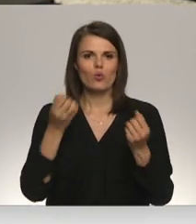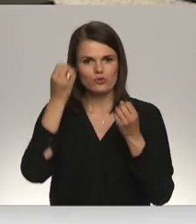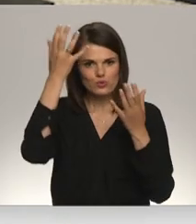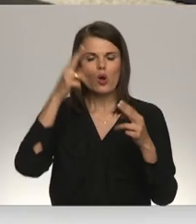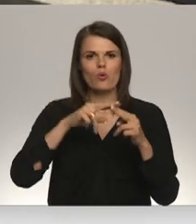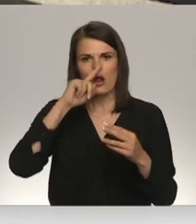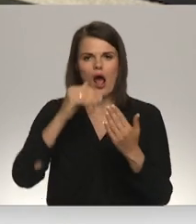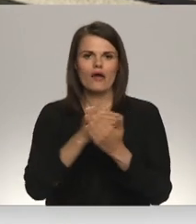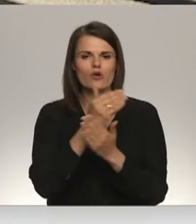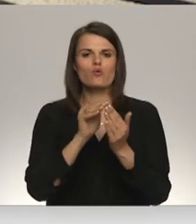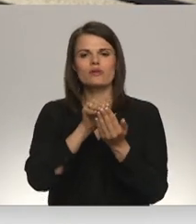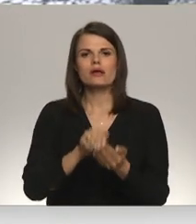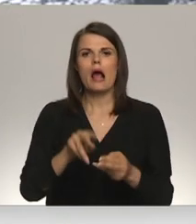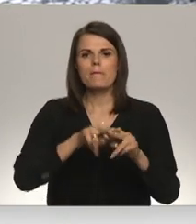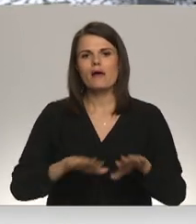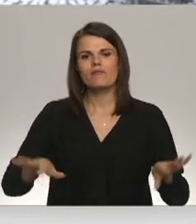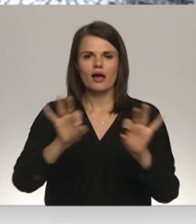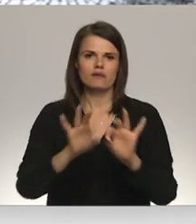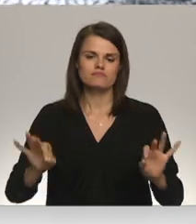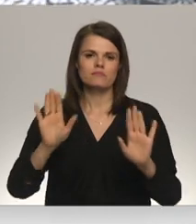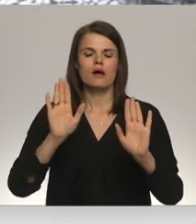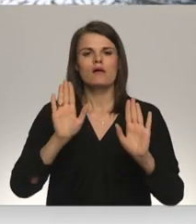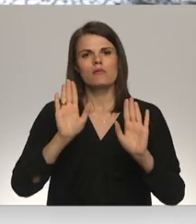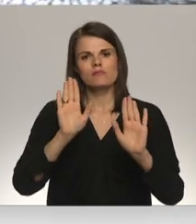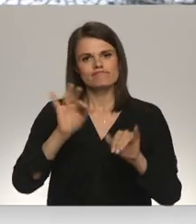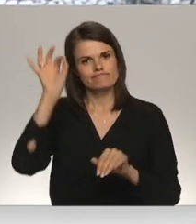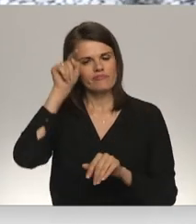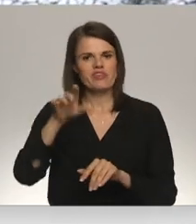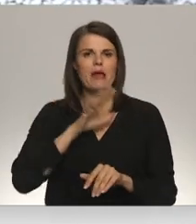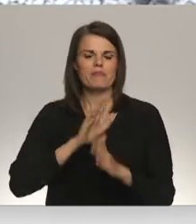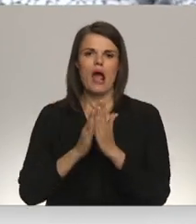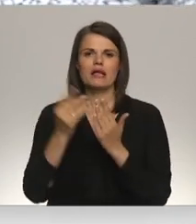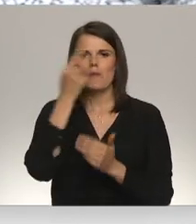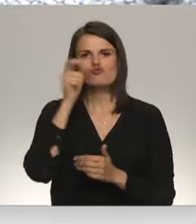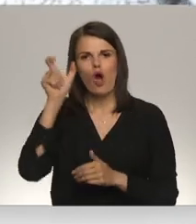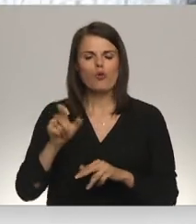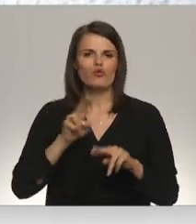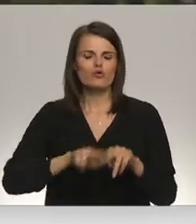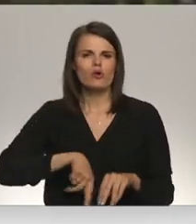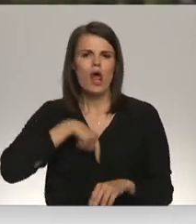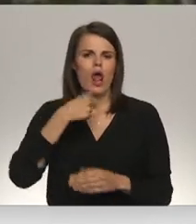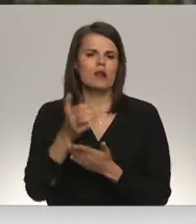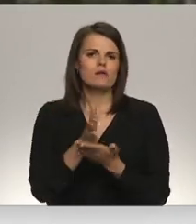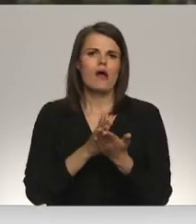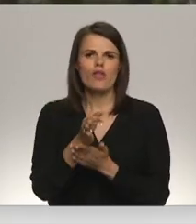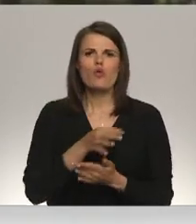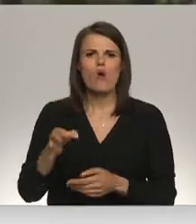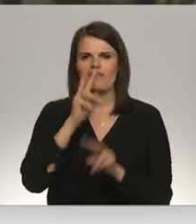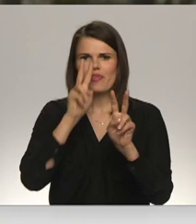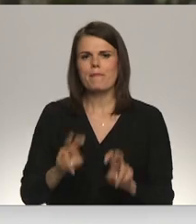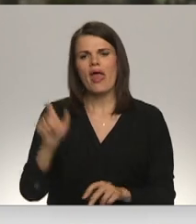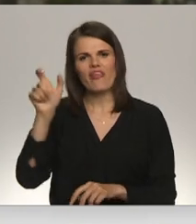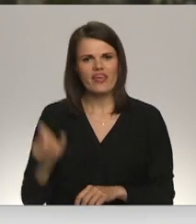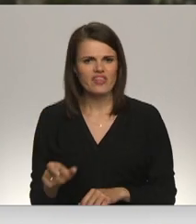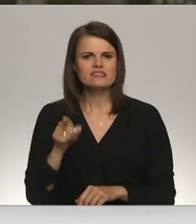godinot Annu kā grāmatu autori, ilgadēju Braku muzeja vadītāju un novadpētnieci. Anna bija tā, kura ienesa Blaumani.